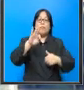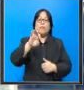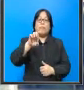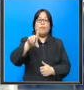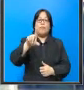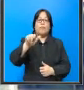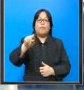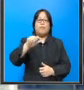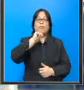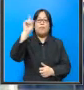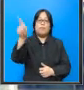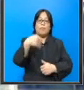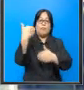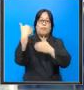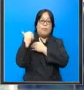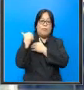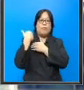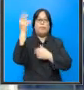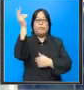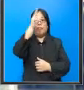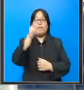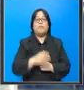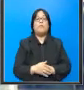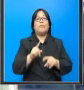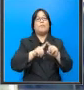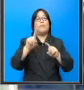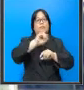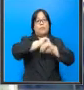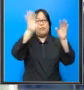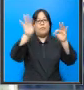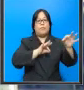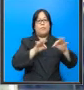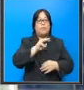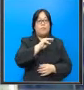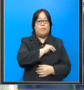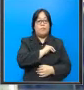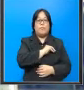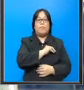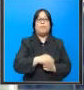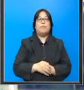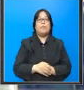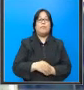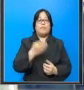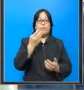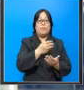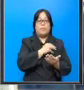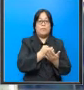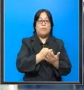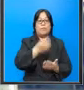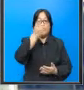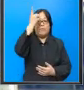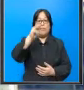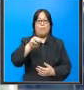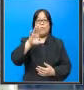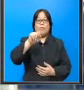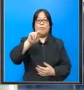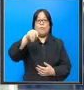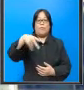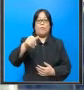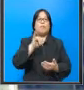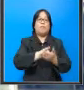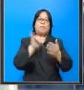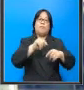yang sedang dipinjamkan yang ingin di tugas tetes guna tanah saat ini